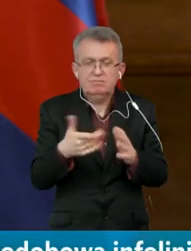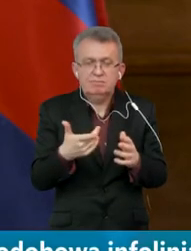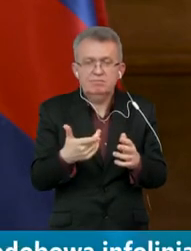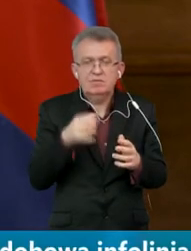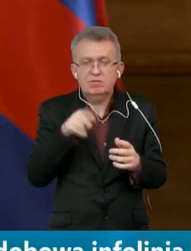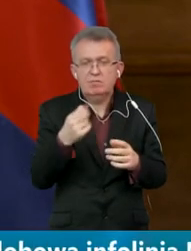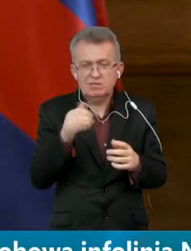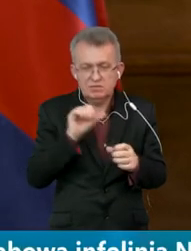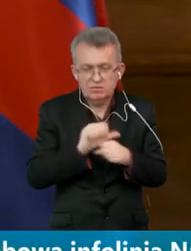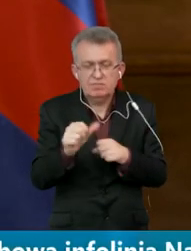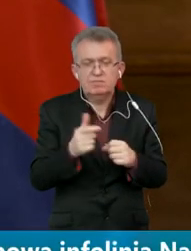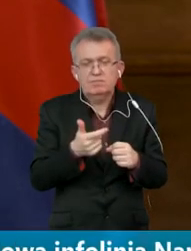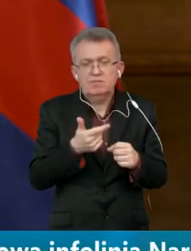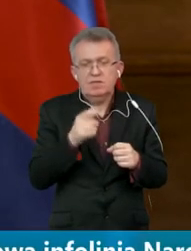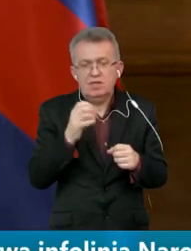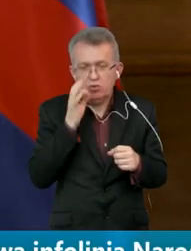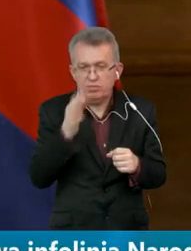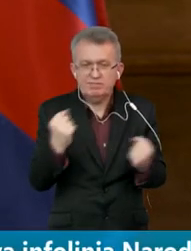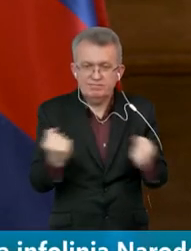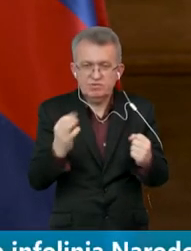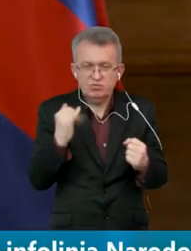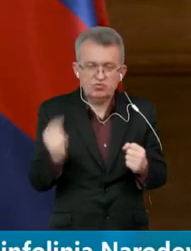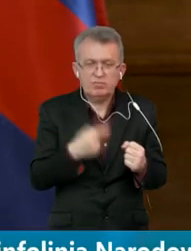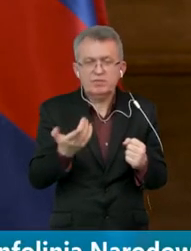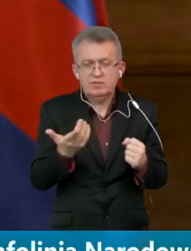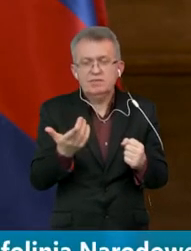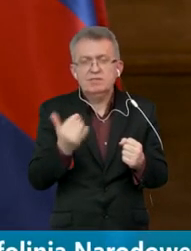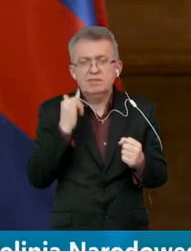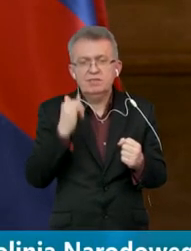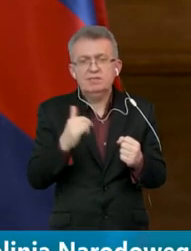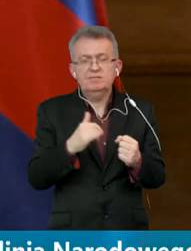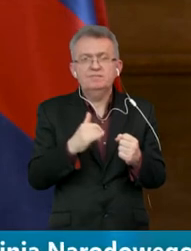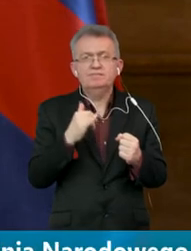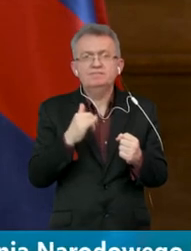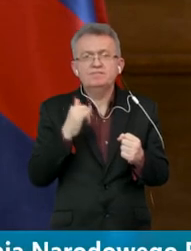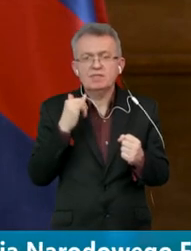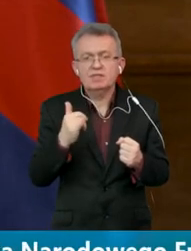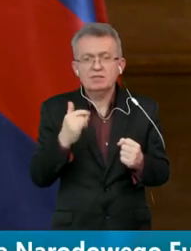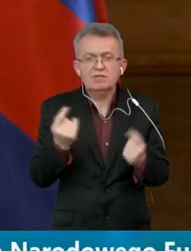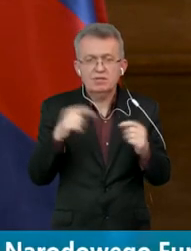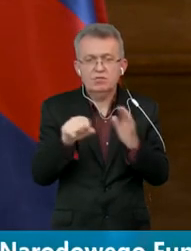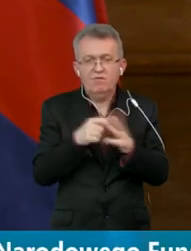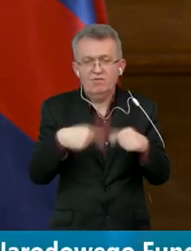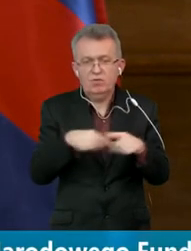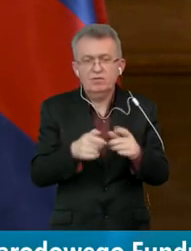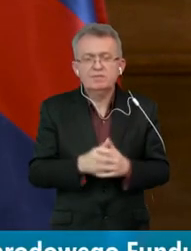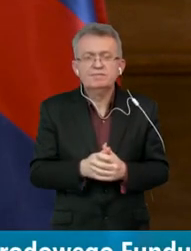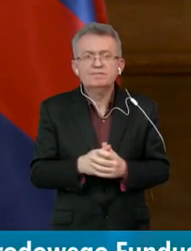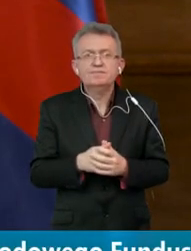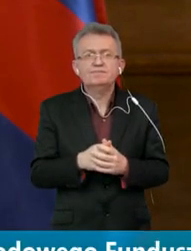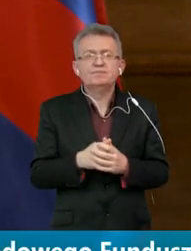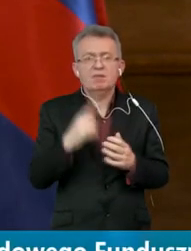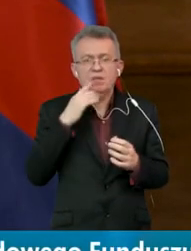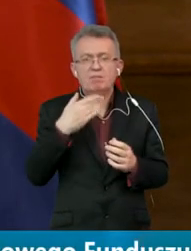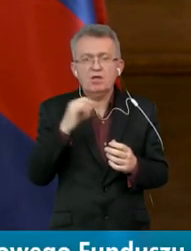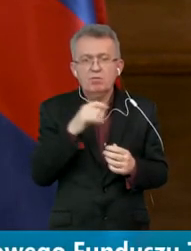na to pieniądze, więc trzeba tylko dobrej inicjatywy i przechodzimy do realizacji. Pan Michał,